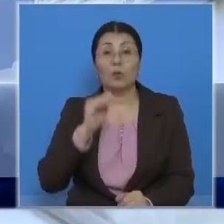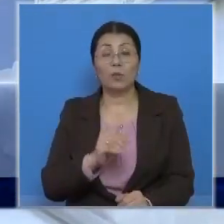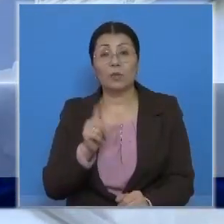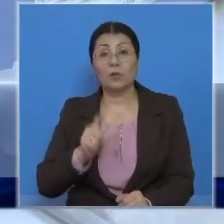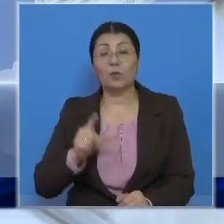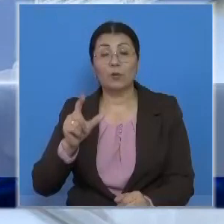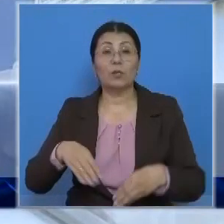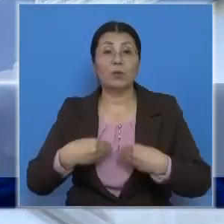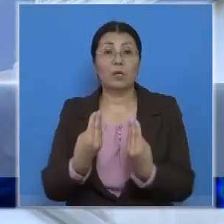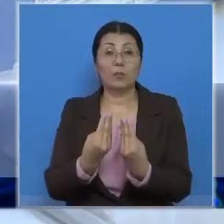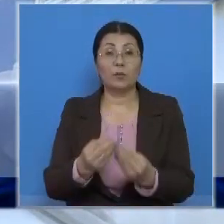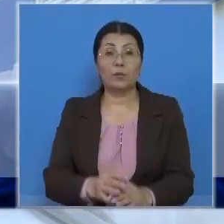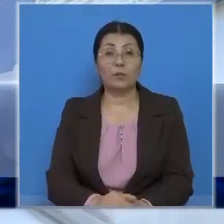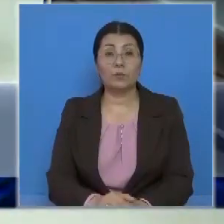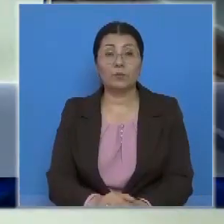больных.